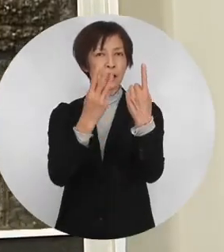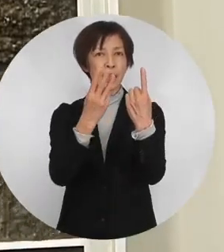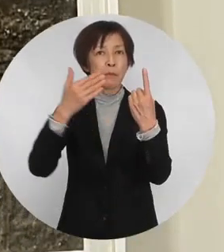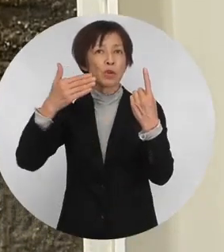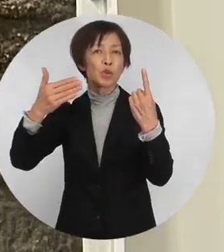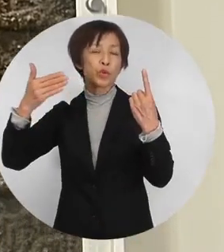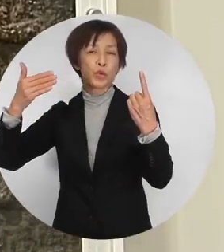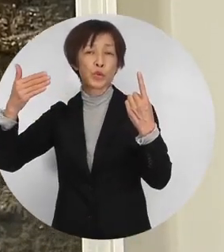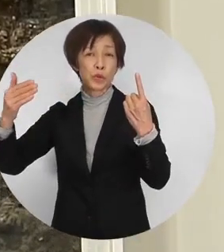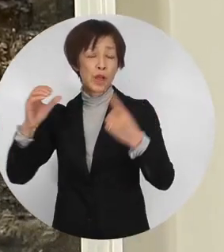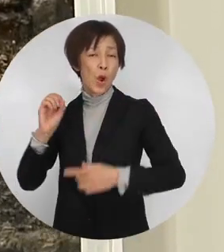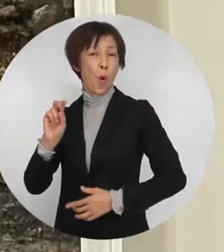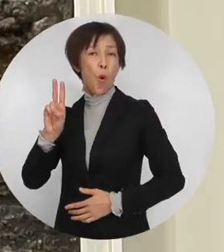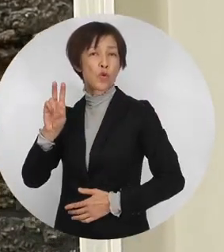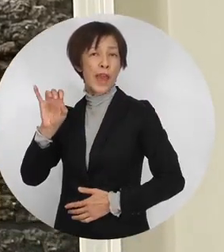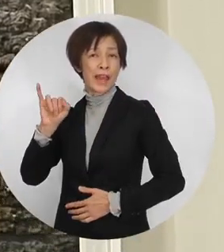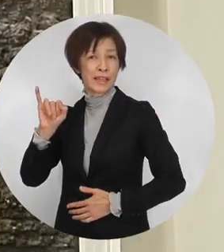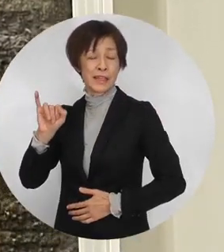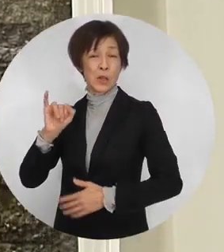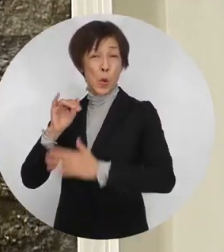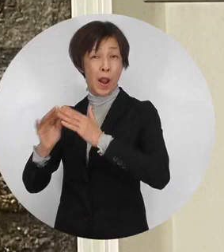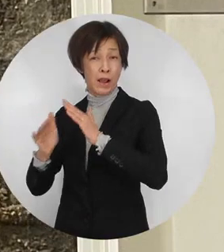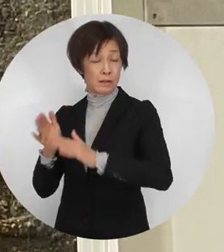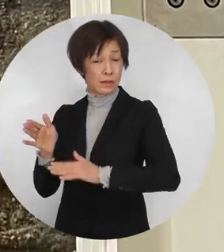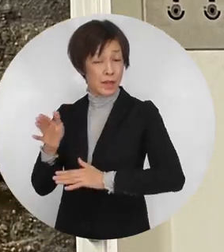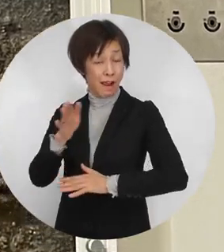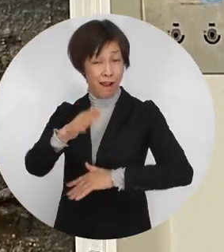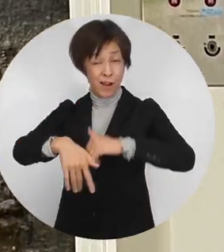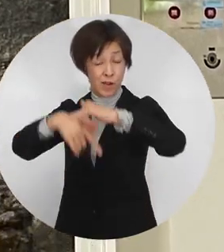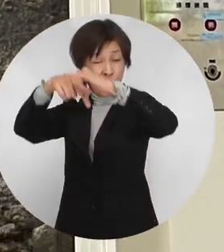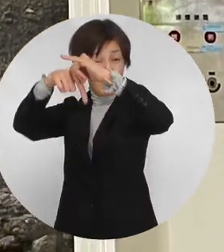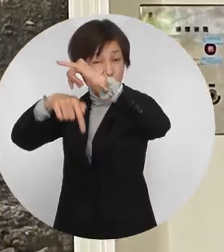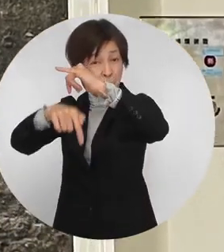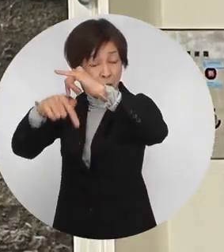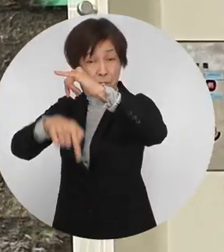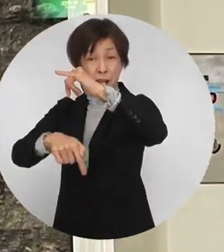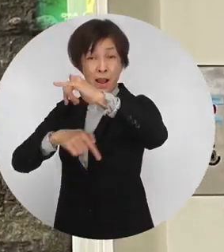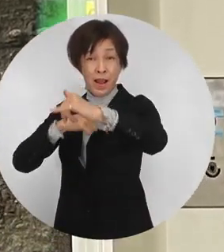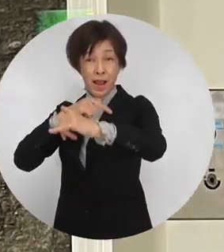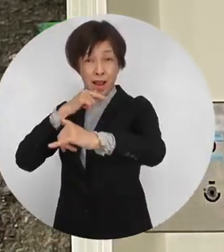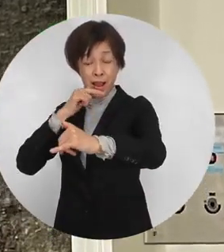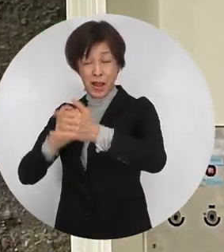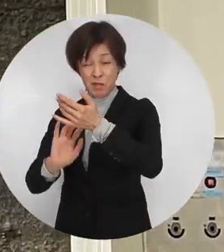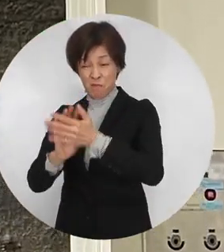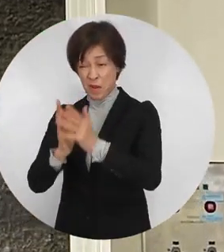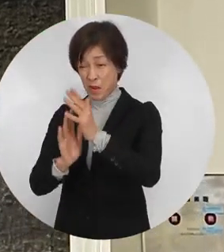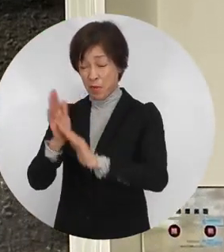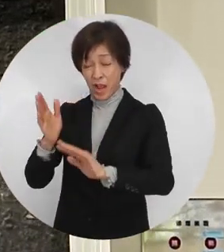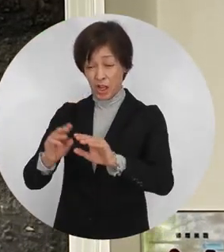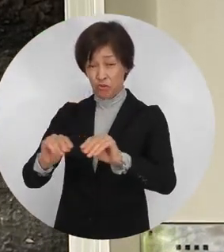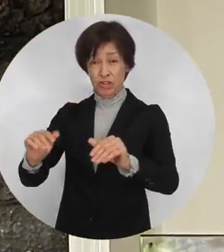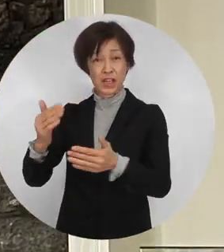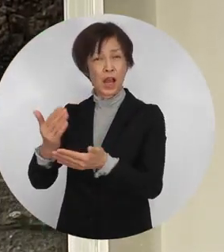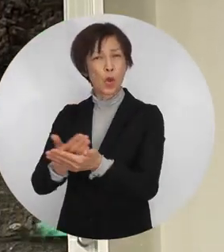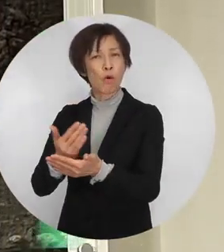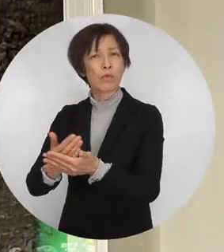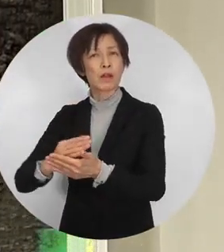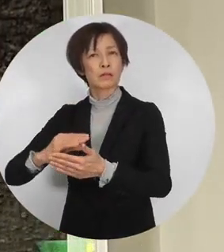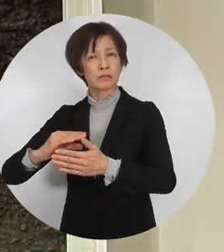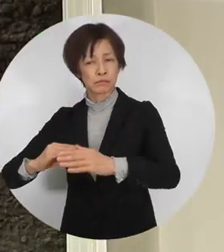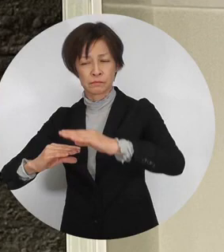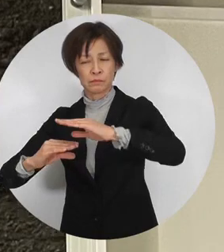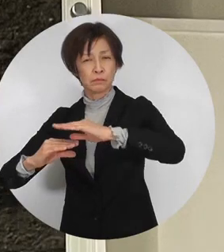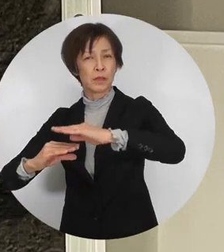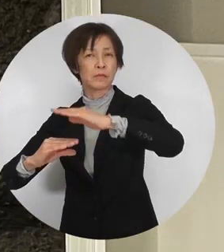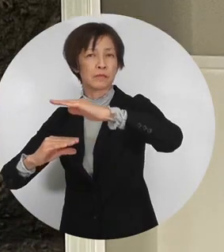1399年の応援の乱から堺大空襲までの焦土層がそれを物語っています。